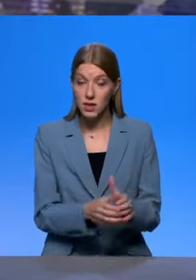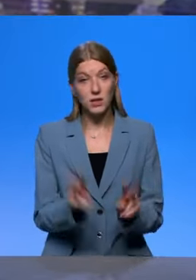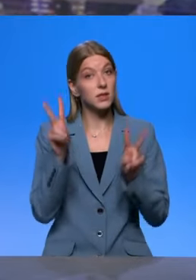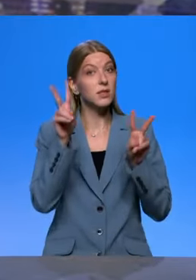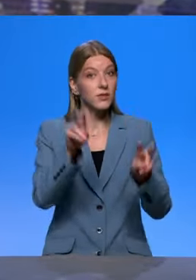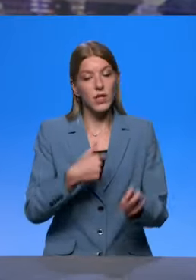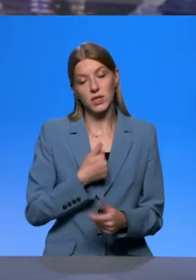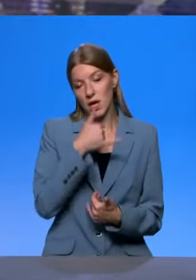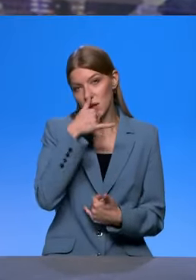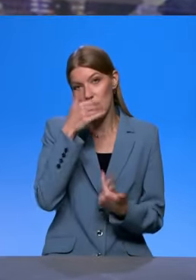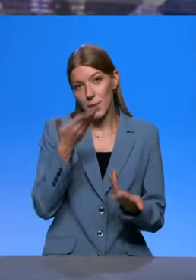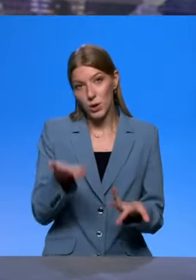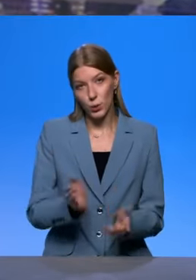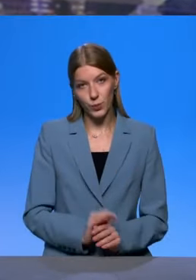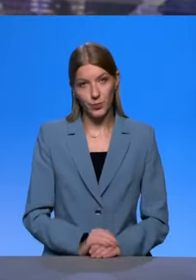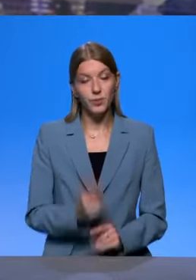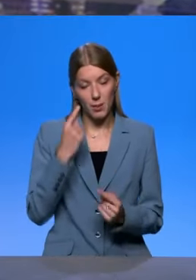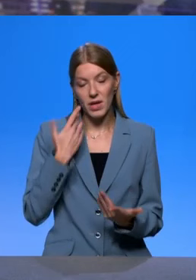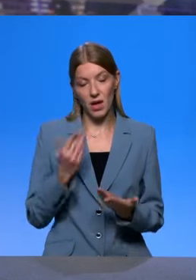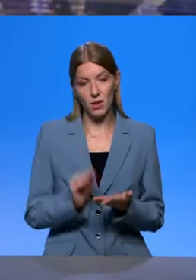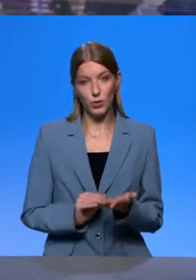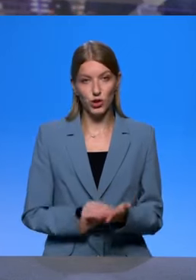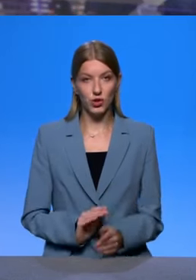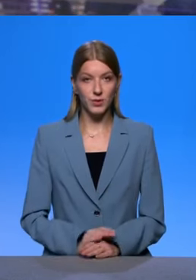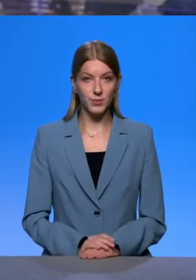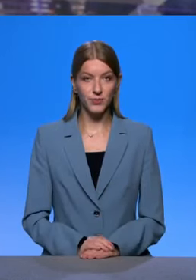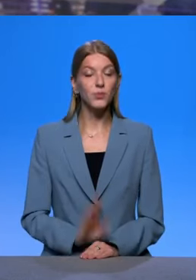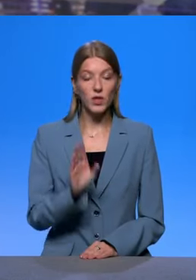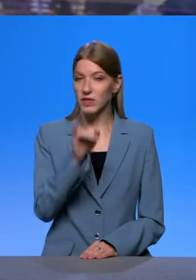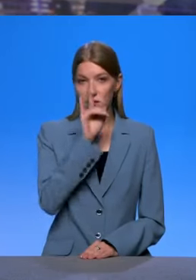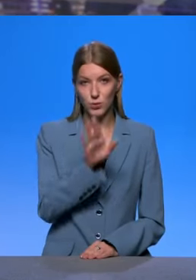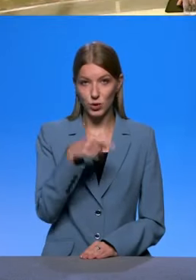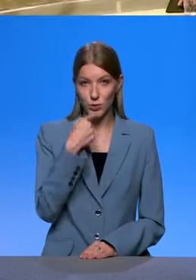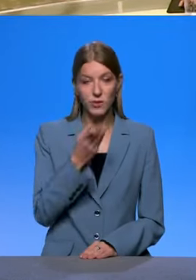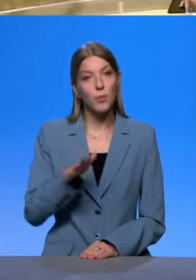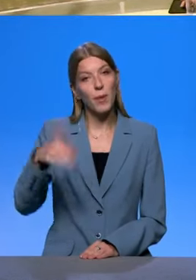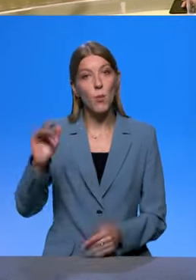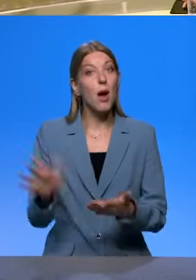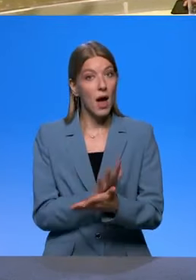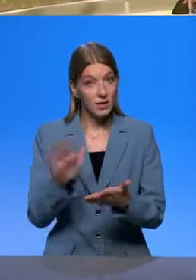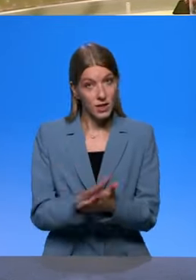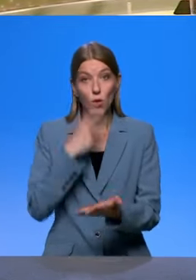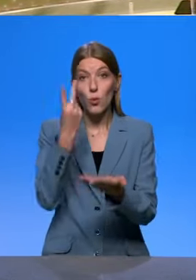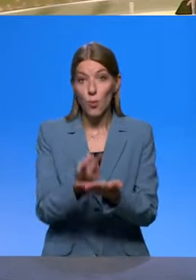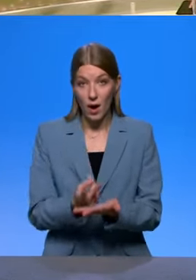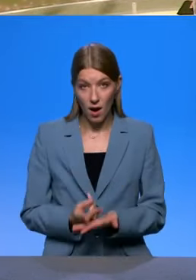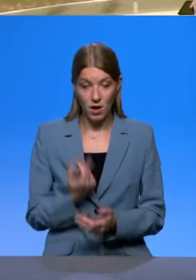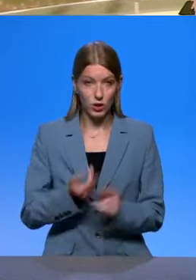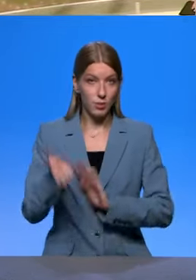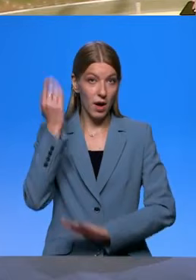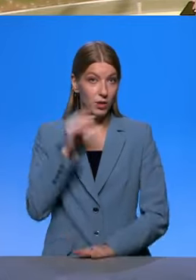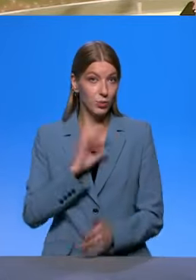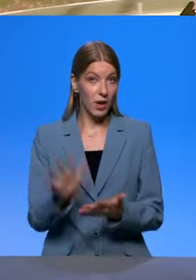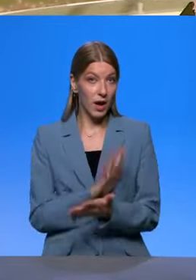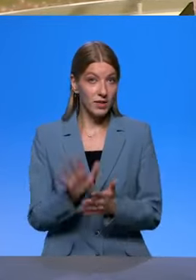не могу по понятным причинам. Да, давайте вот. Не будем называть, мы потом просто газету эту покажем, потому что раньше были газеты, да, а теперь это